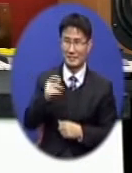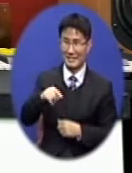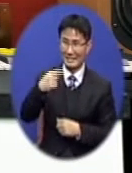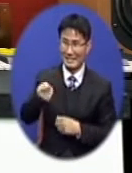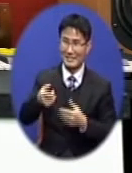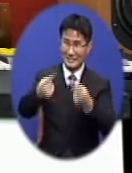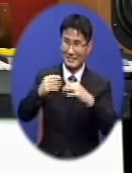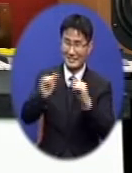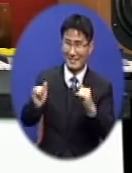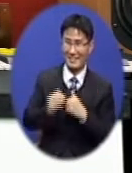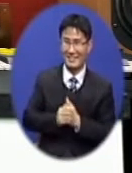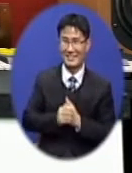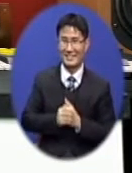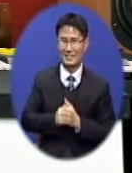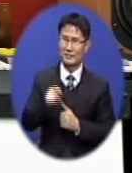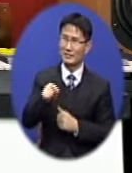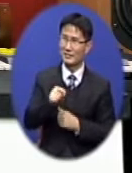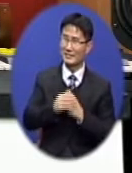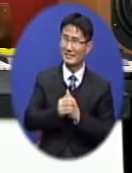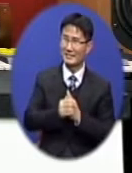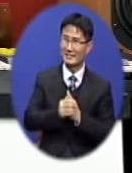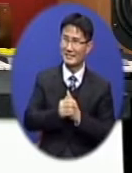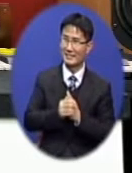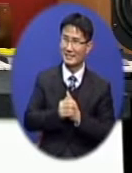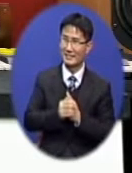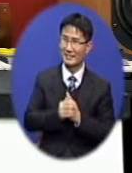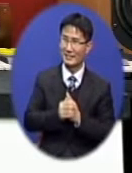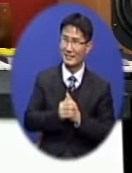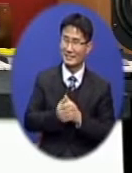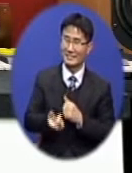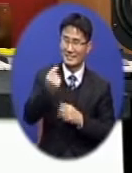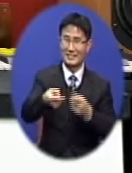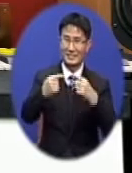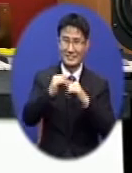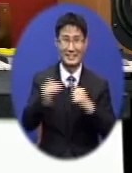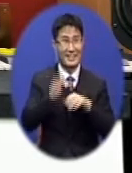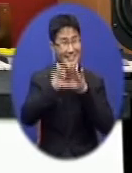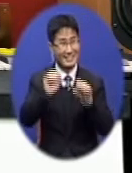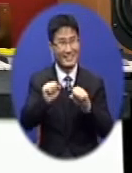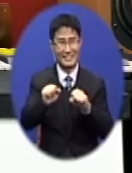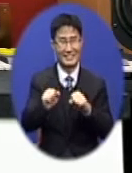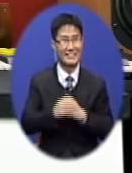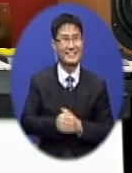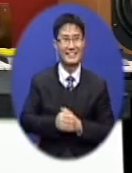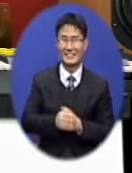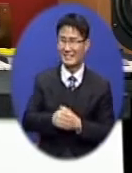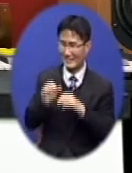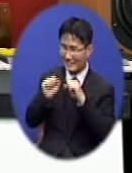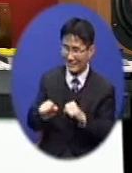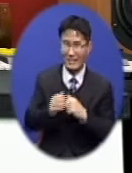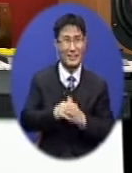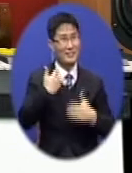참여자. 네. 아, 이분은 즉석 참여자시네요. 예. 예. 예. 안녕하세요. 예, 안녕하십니까.